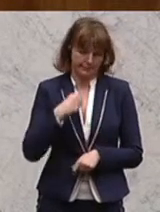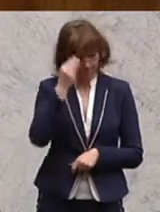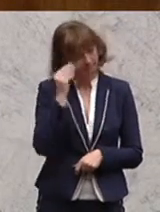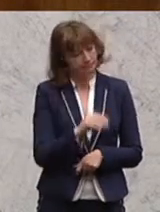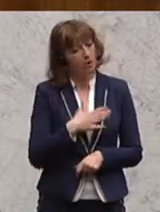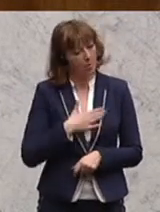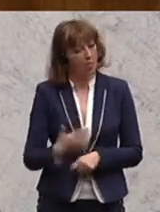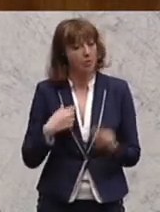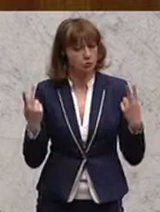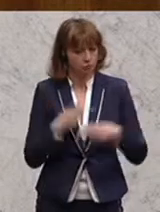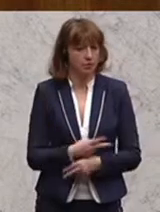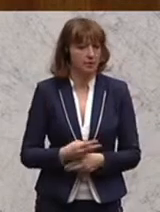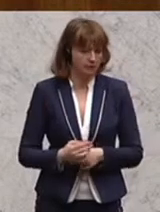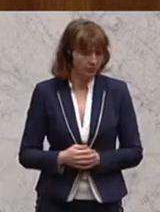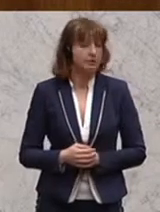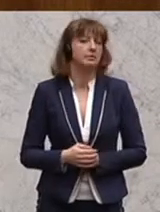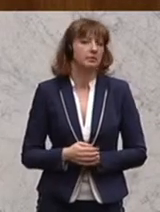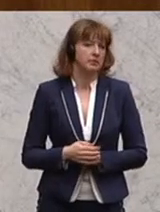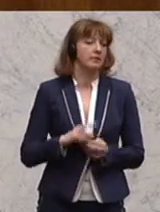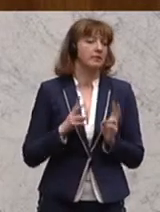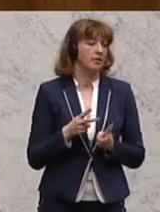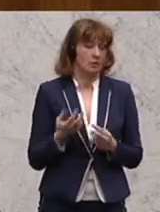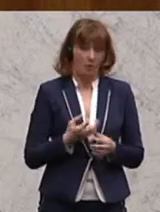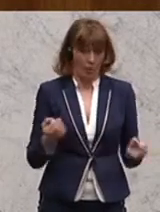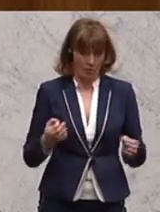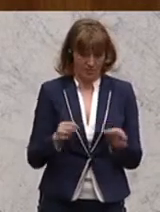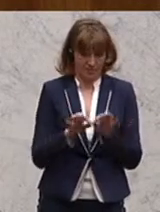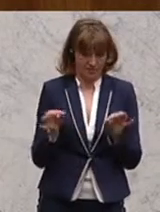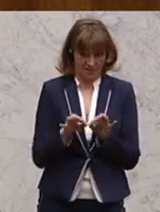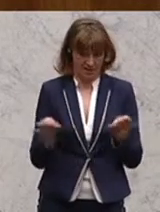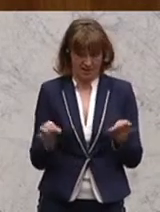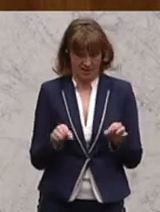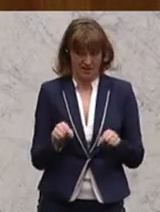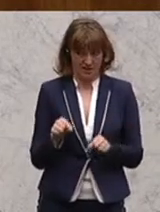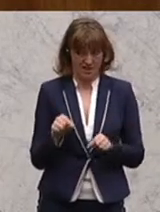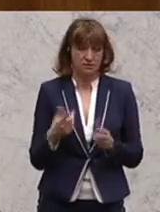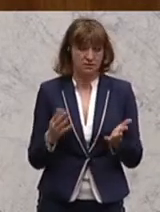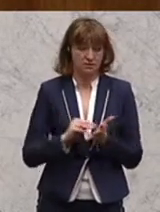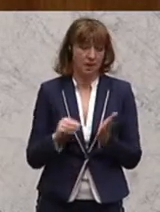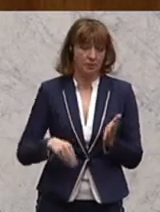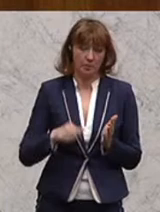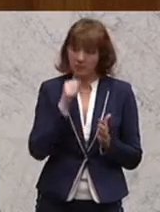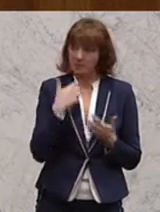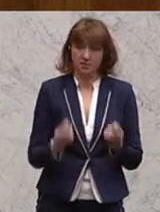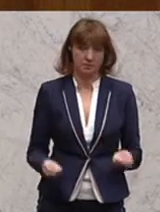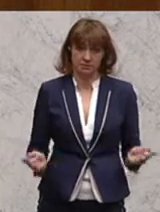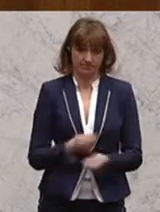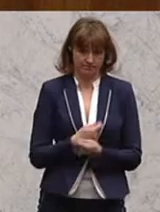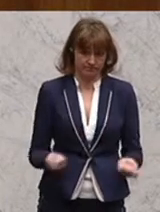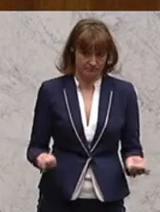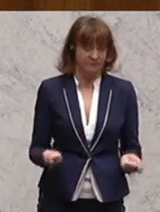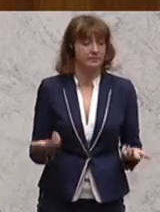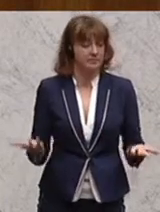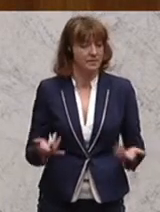wir zustimmen werden, weil es auch ohne diesen Passus keine Abkommen, keine neuen mehr gibt und wie